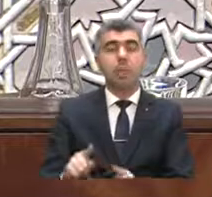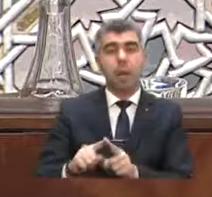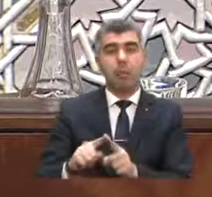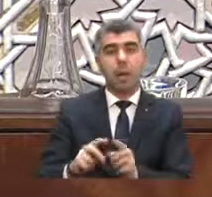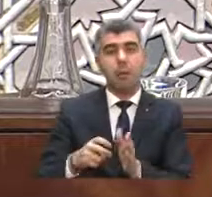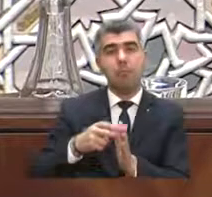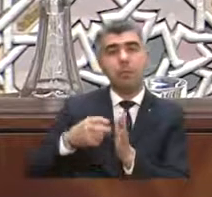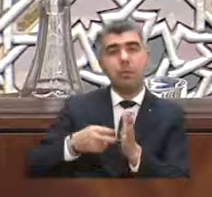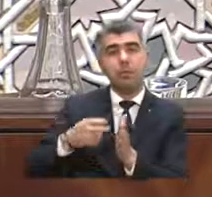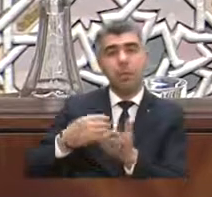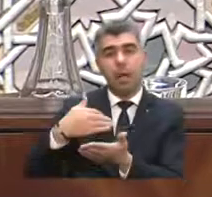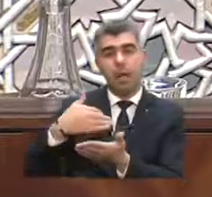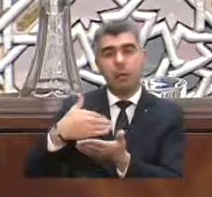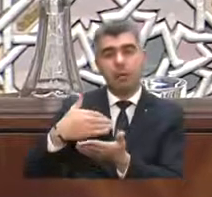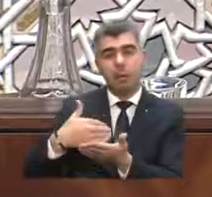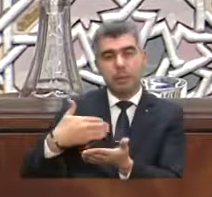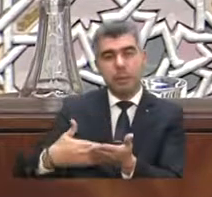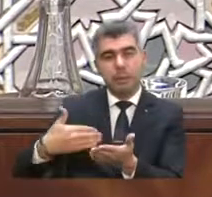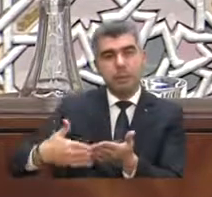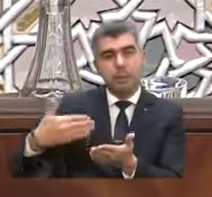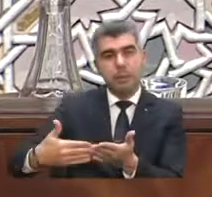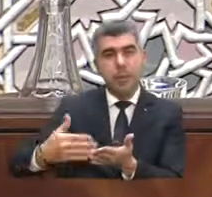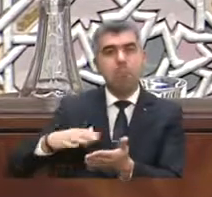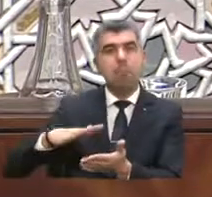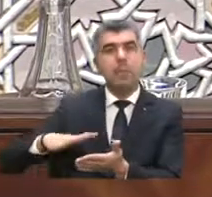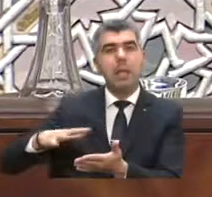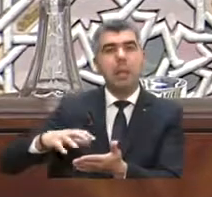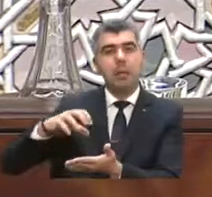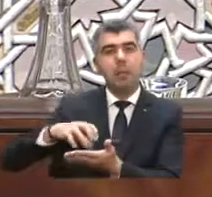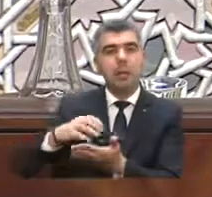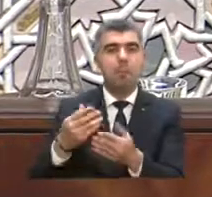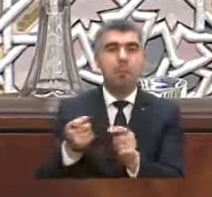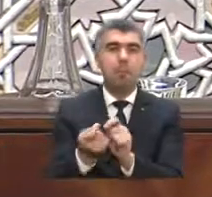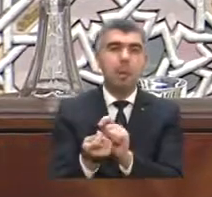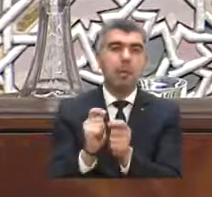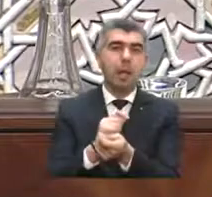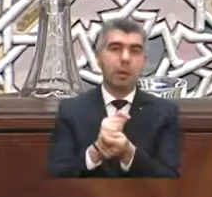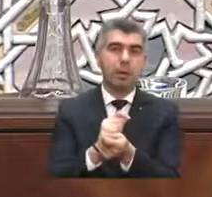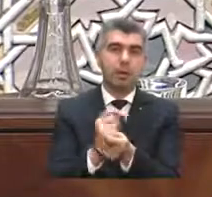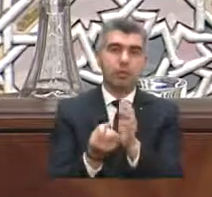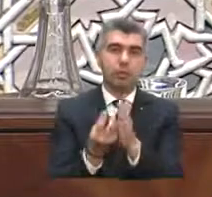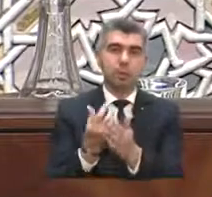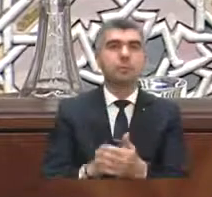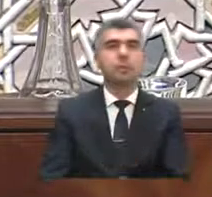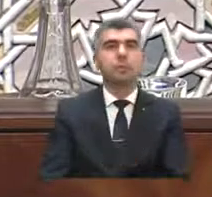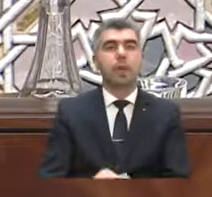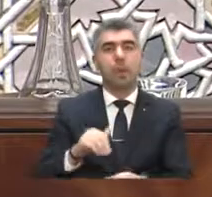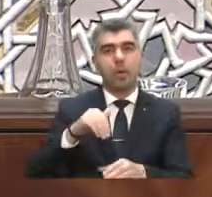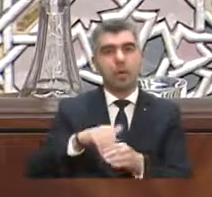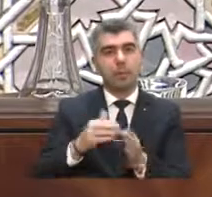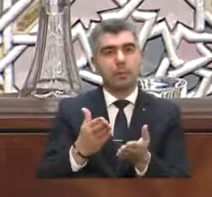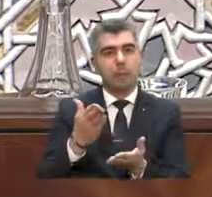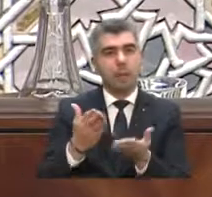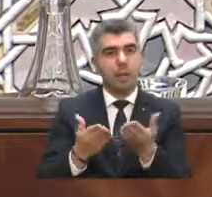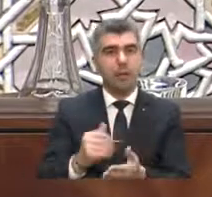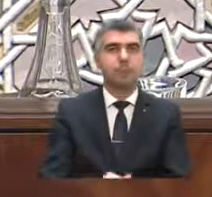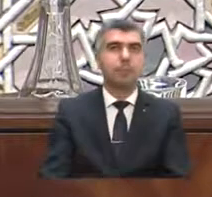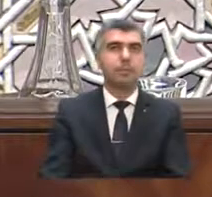محطات قطار ببعض المدن للسيدات والسادة النواب المحترمين من الفريق الاستقلالي للوحدة